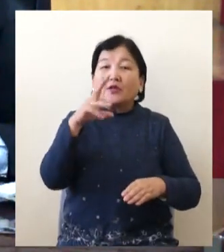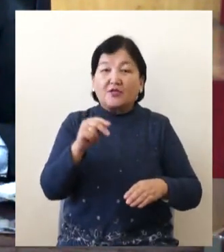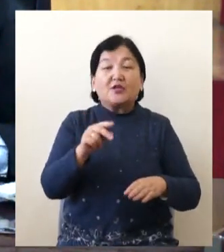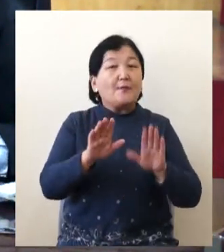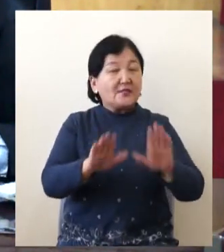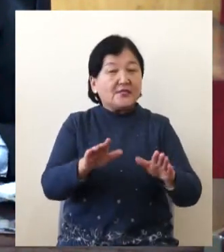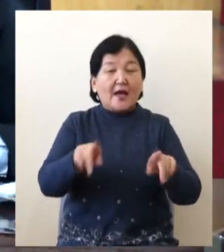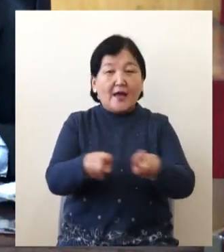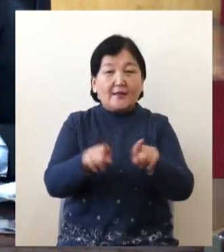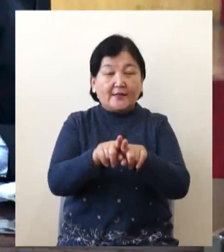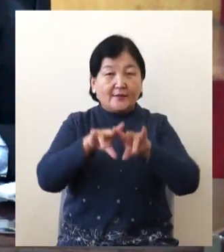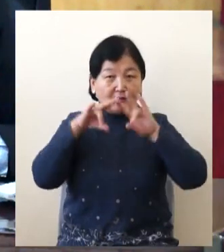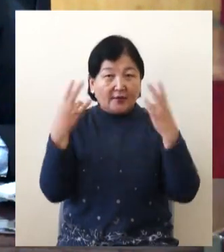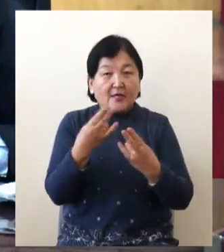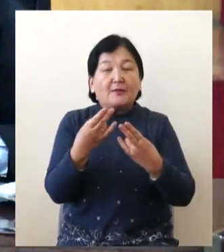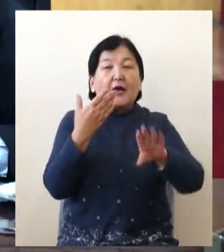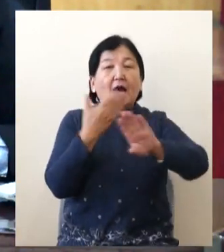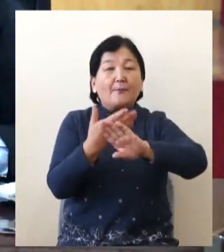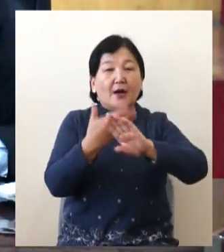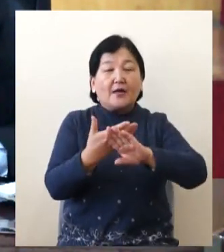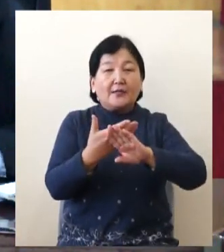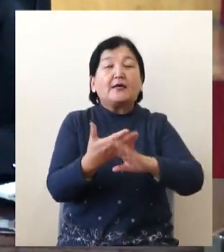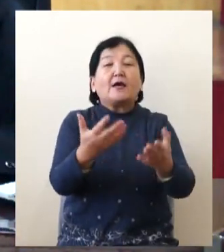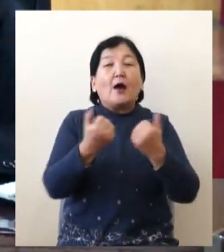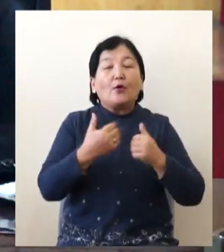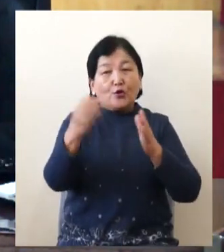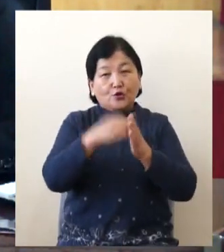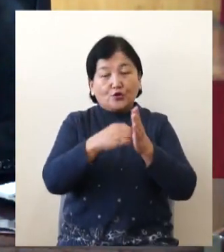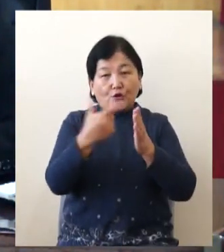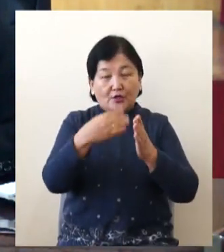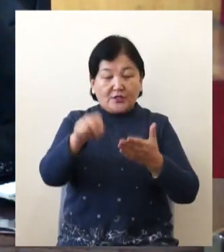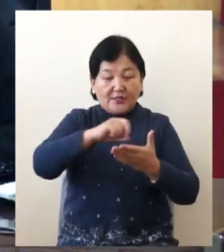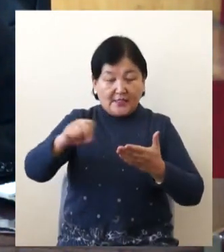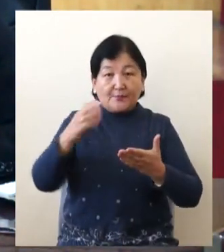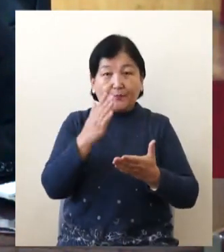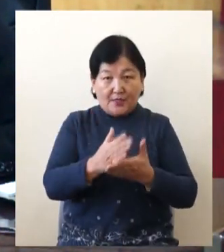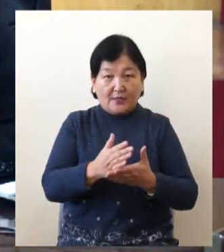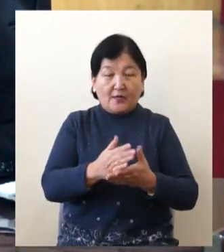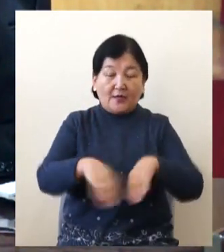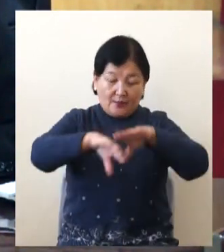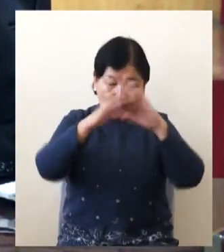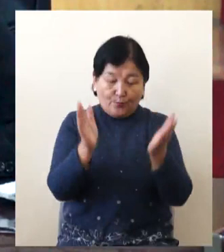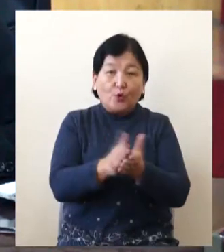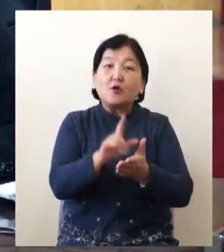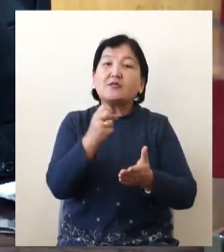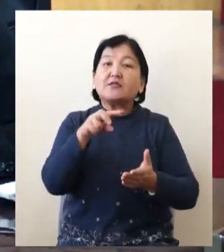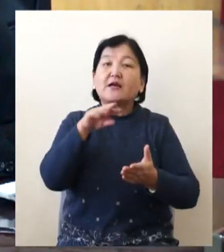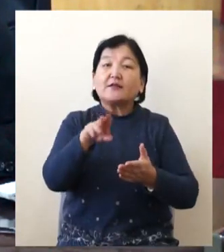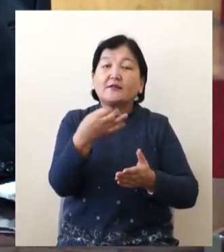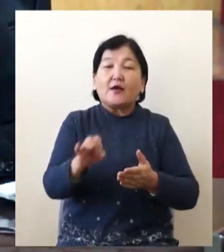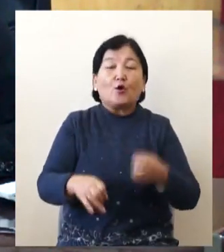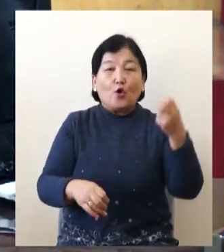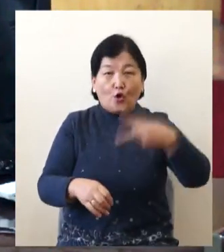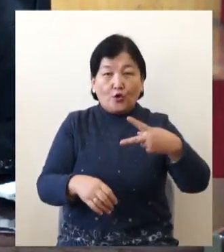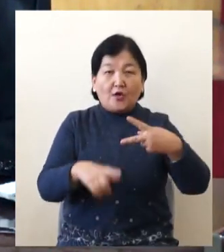нийгмээс адилхан хамгаалалт эдлэх ёстой гэсэн. За, ийм айхтар заалттай хоёр чухал эдийн